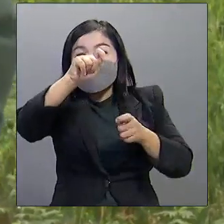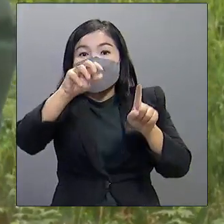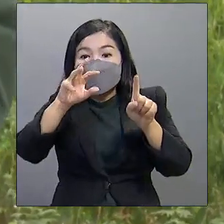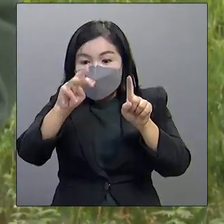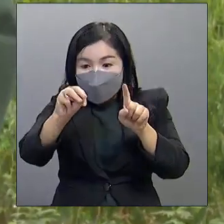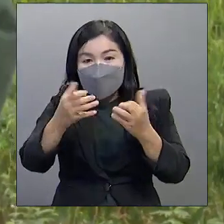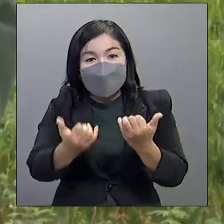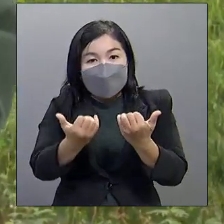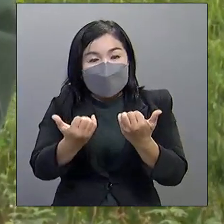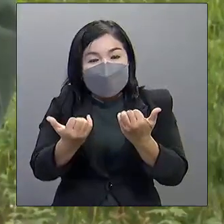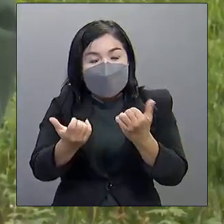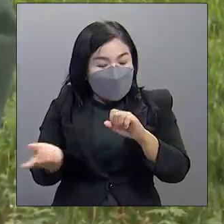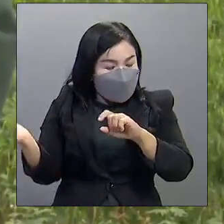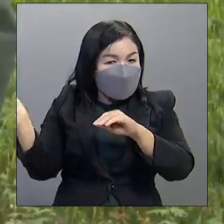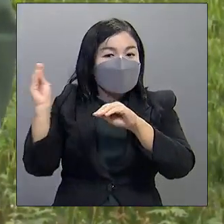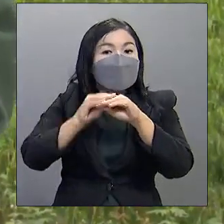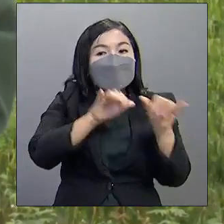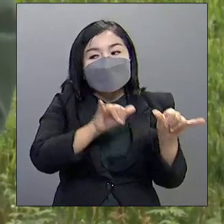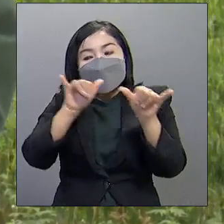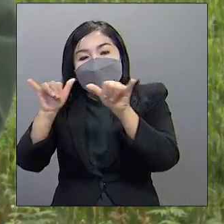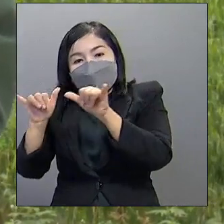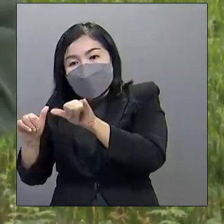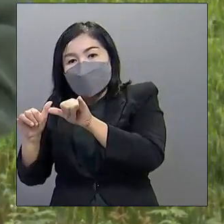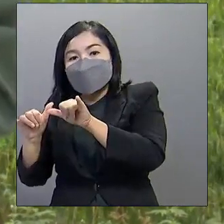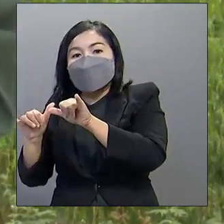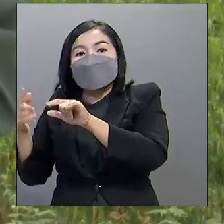ะนี้เร่งเสริมศูนย์อพยพว่าศูนย์พักพิงให้ม